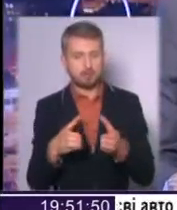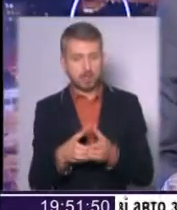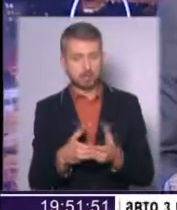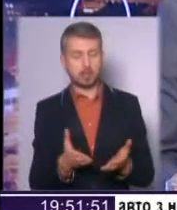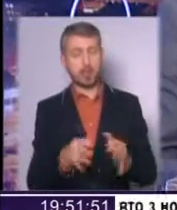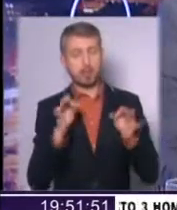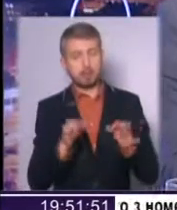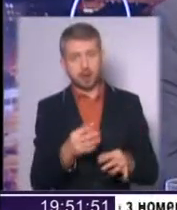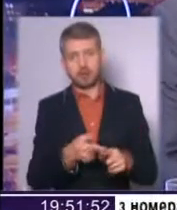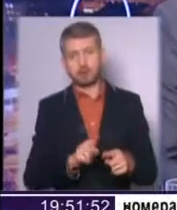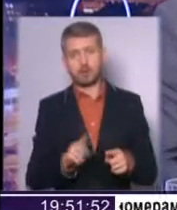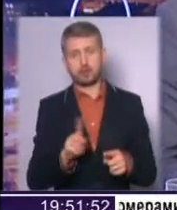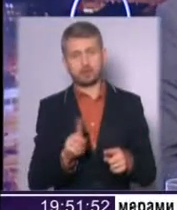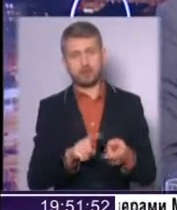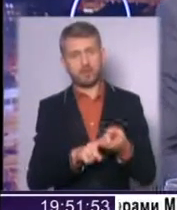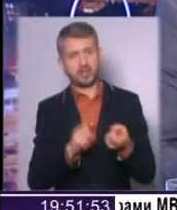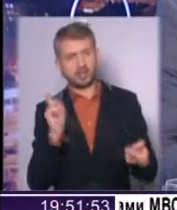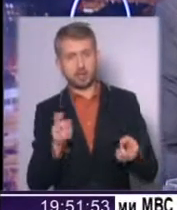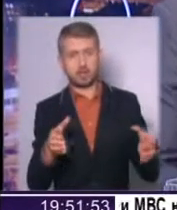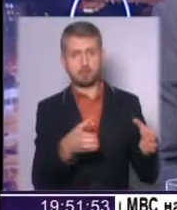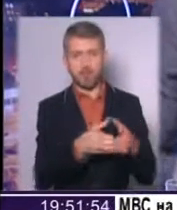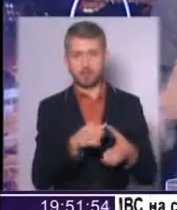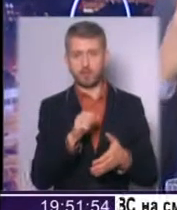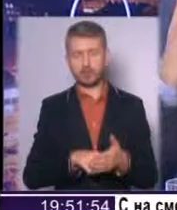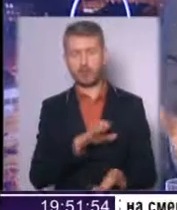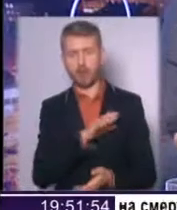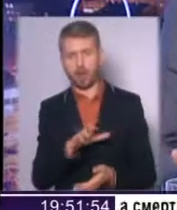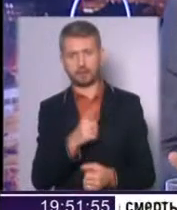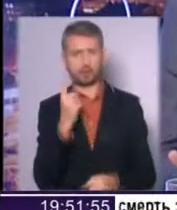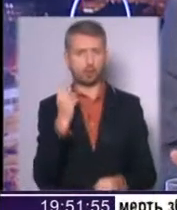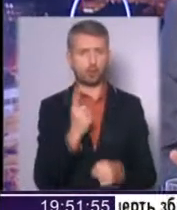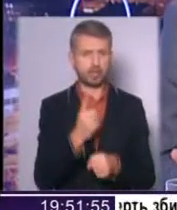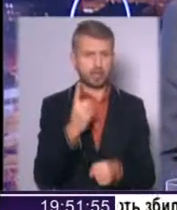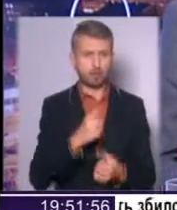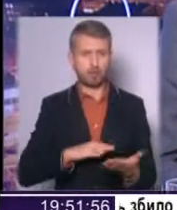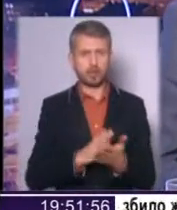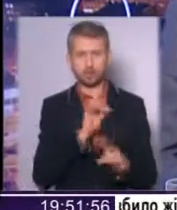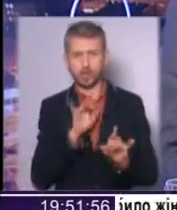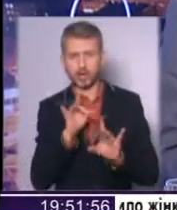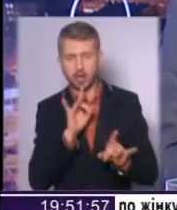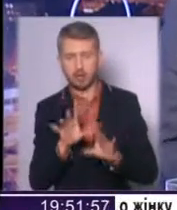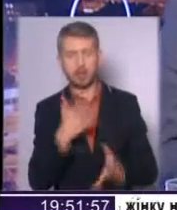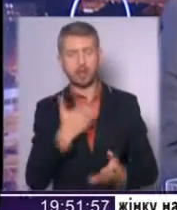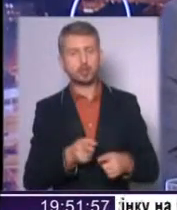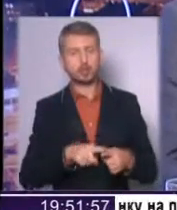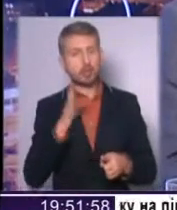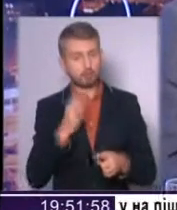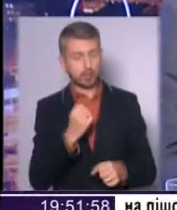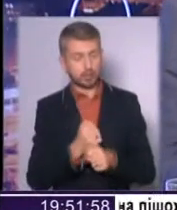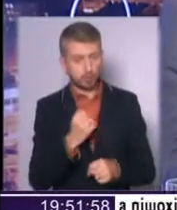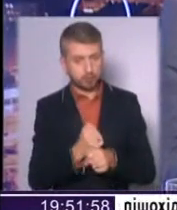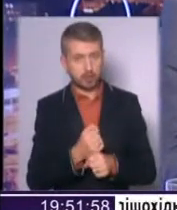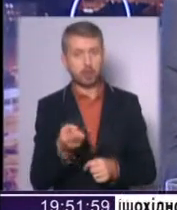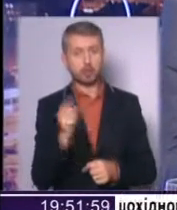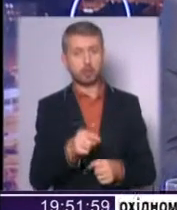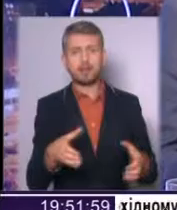свої дії попередніх скликань. Сказати, це не ми, це вже от, це ми вже нові, ми абсолютно нові політики, ми до того відношення ніякого не маємо. І